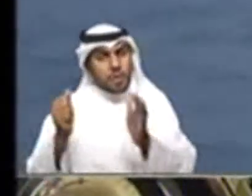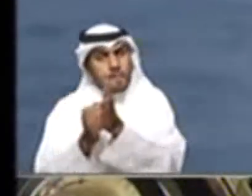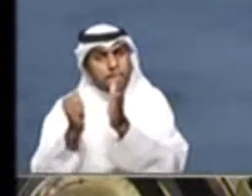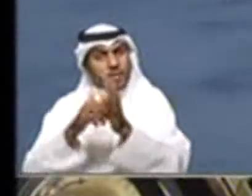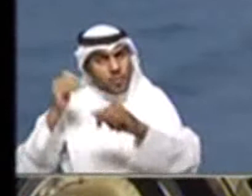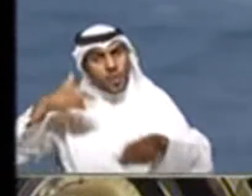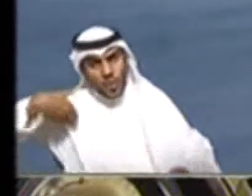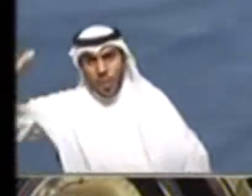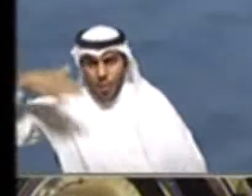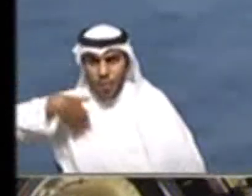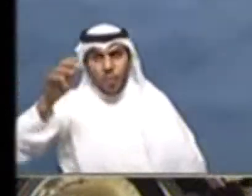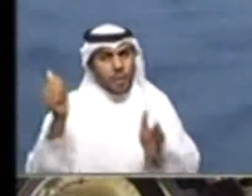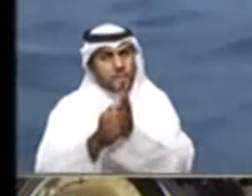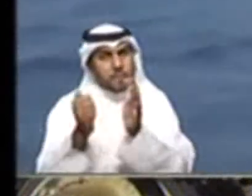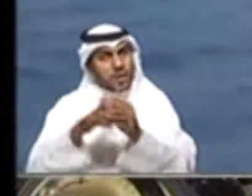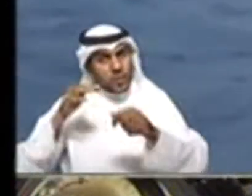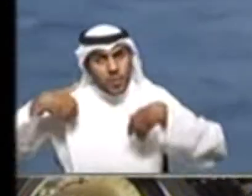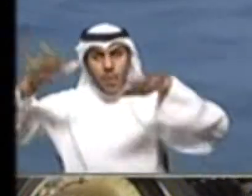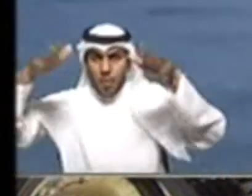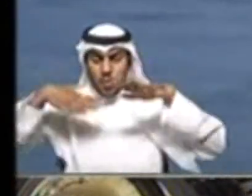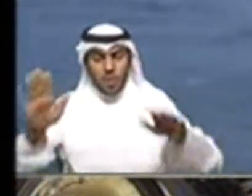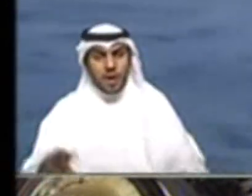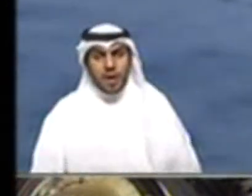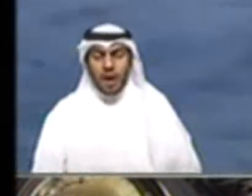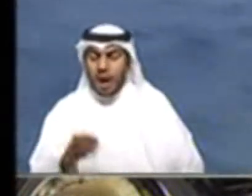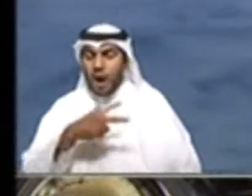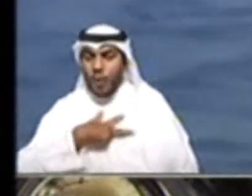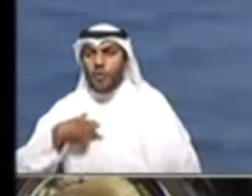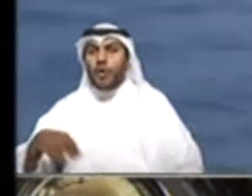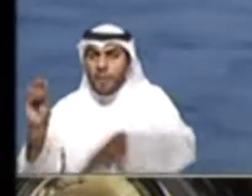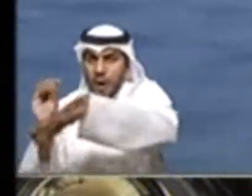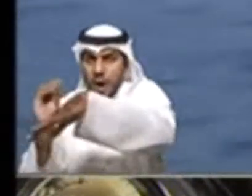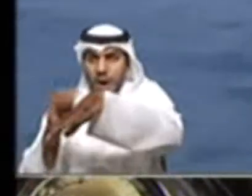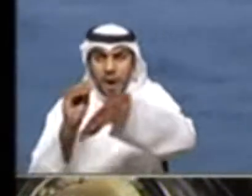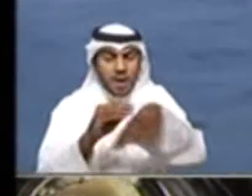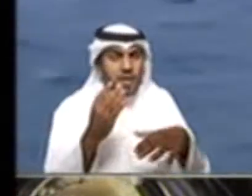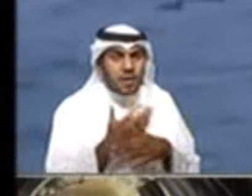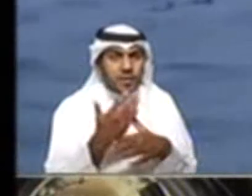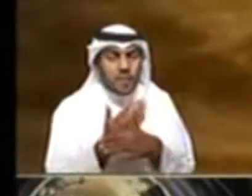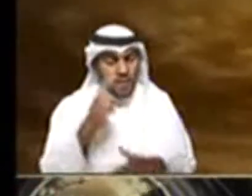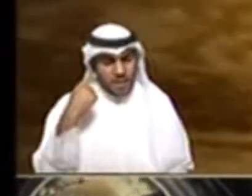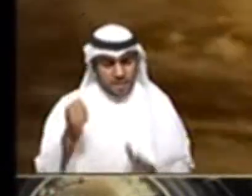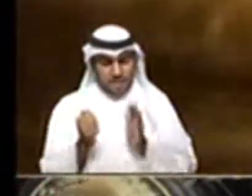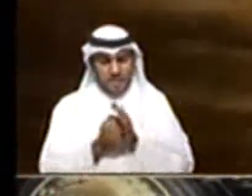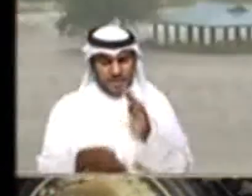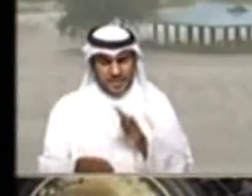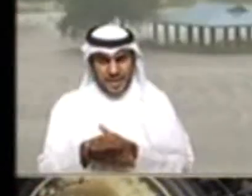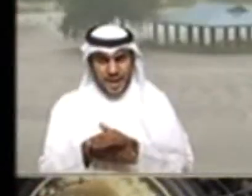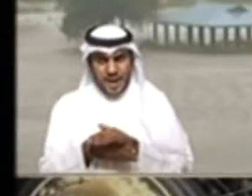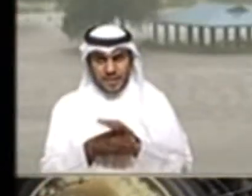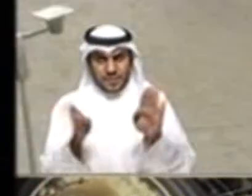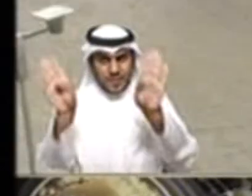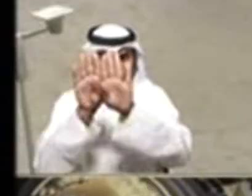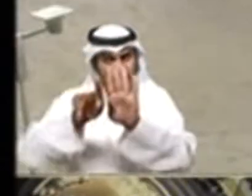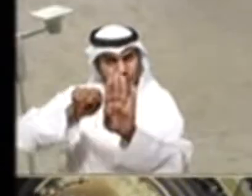من تخفيض المركز الوطني للأعاصير درجة خطورة الإعصار إلى عاصفة استوائية من الدرجة الأولى، إلا أن مزيدا